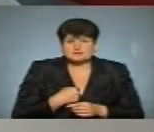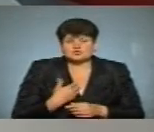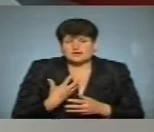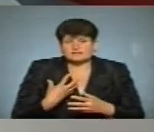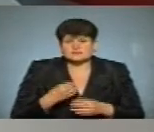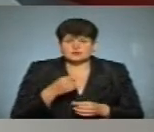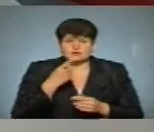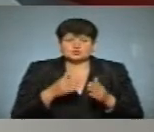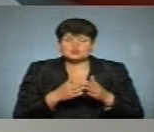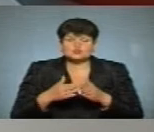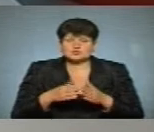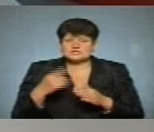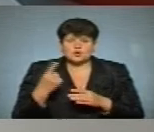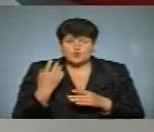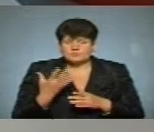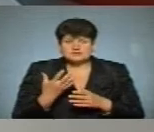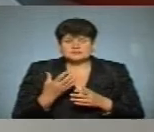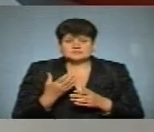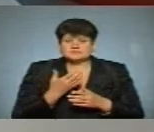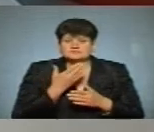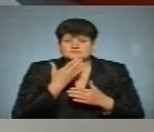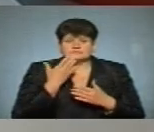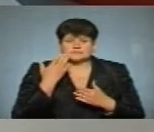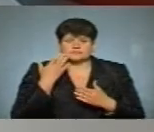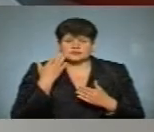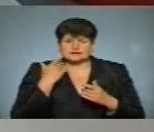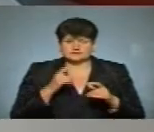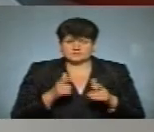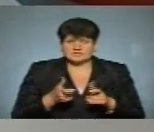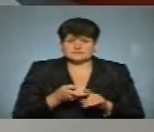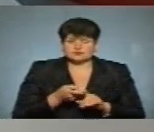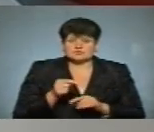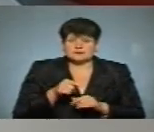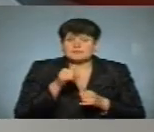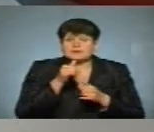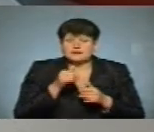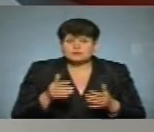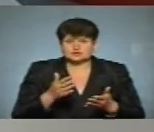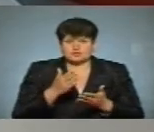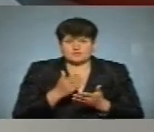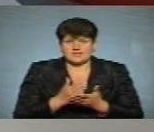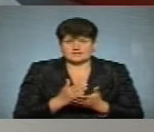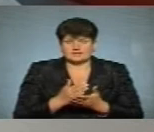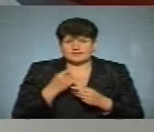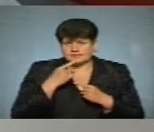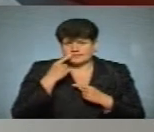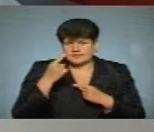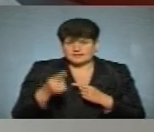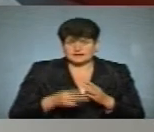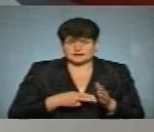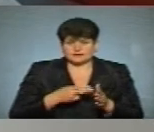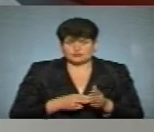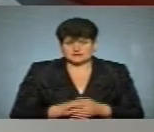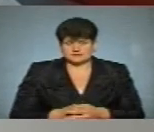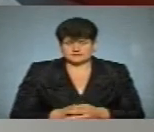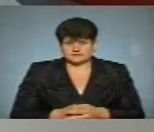згадував, сусідні області не пройшли ще другий етап карантину, у зв'язку з тим, що ми не можемо мати далеких оцих поїздів, які є